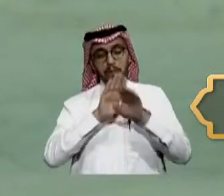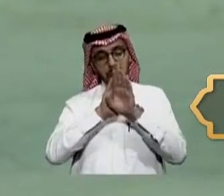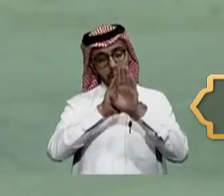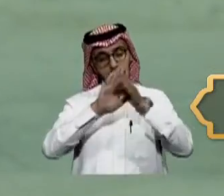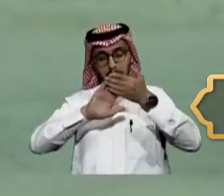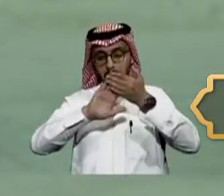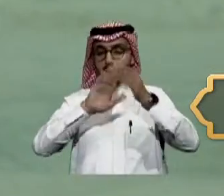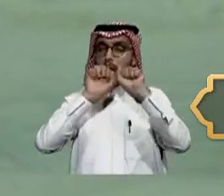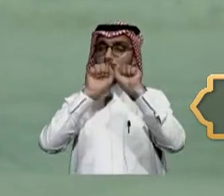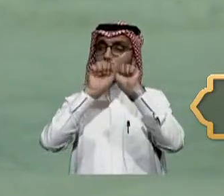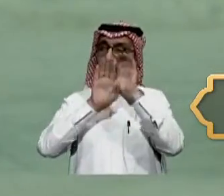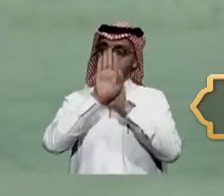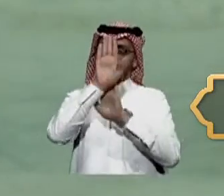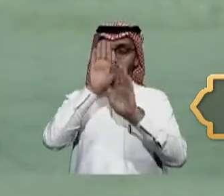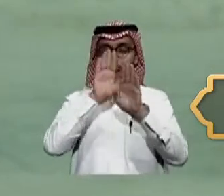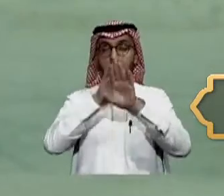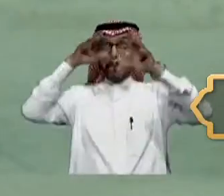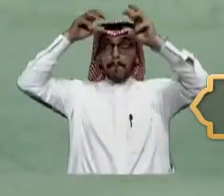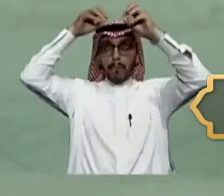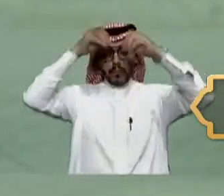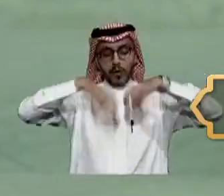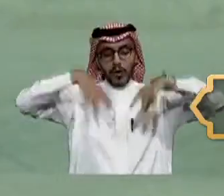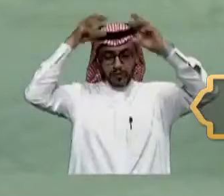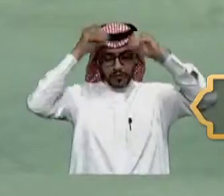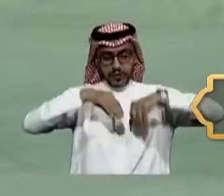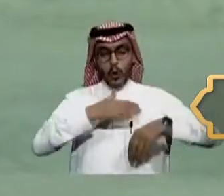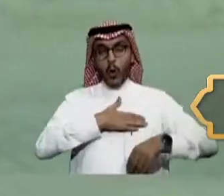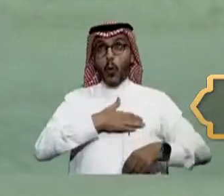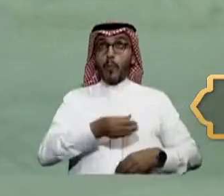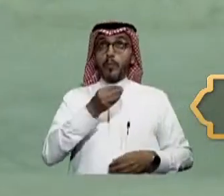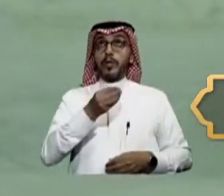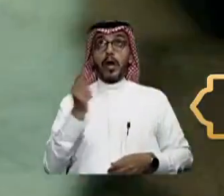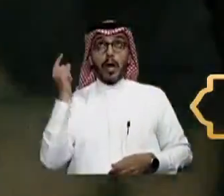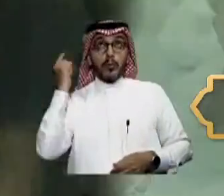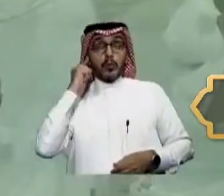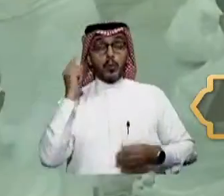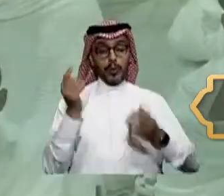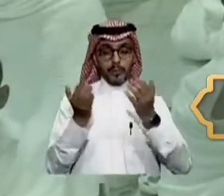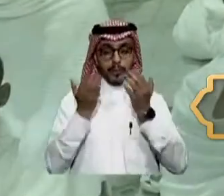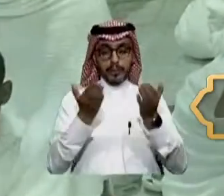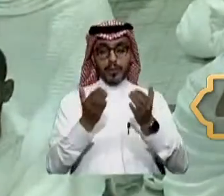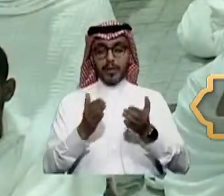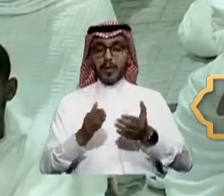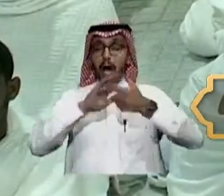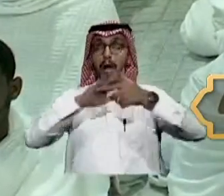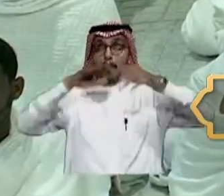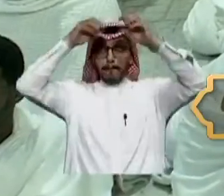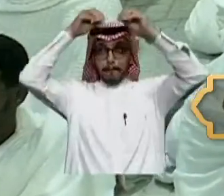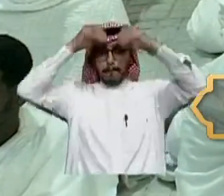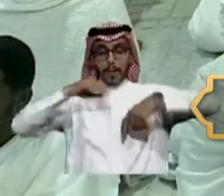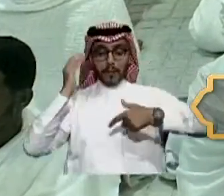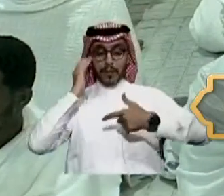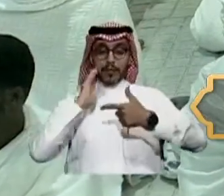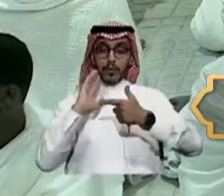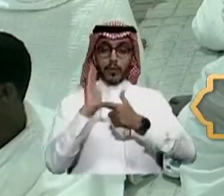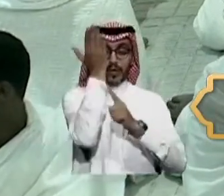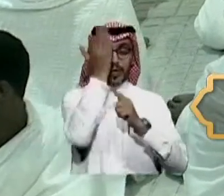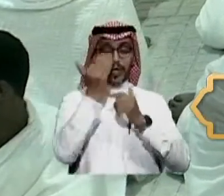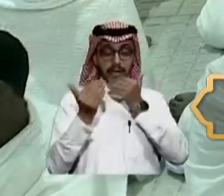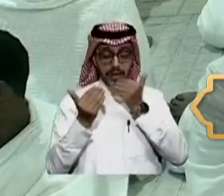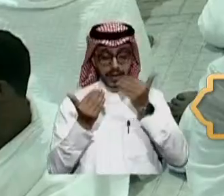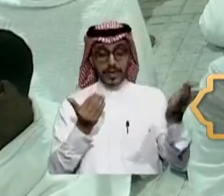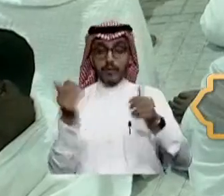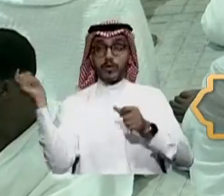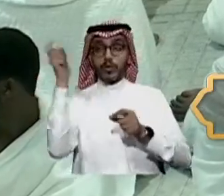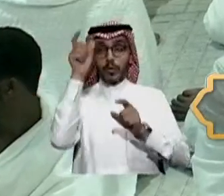له بطانه الصالحه ووفقه لما تحب وترضى يا سميع الدعاء اللهم وفقه وولي عهده الى ما فيه